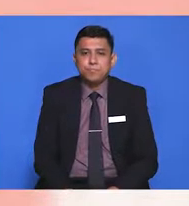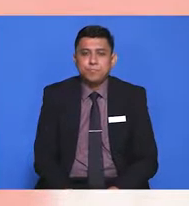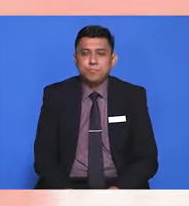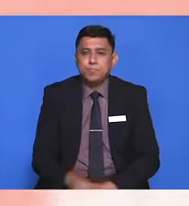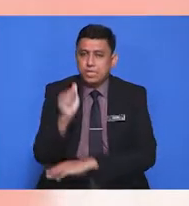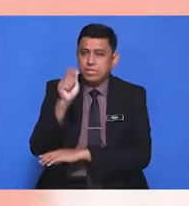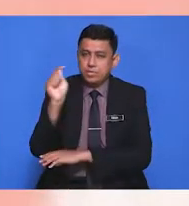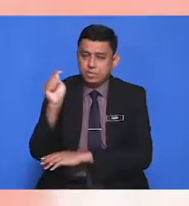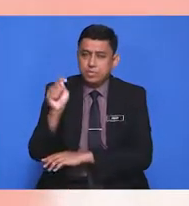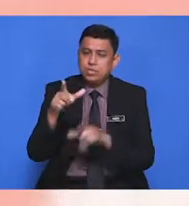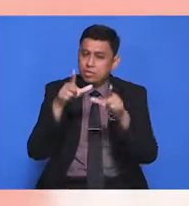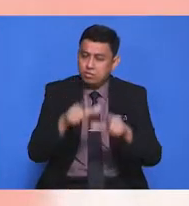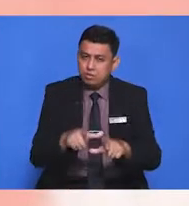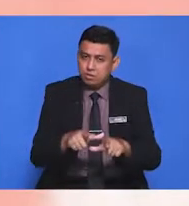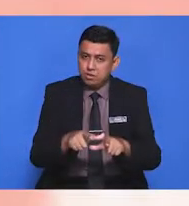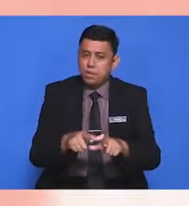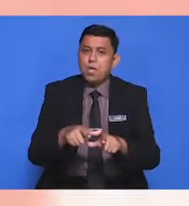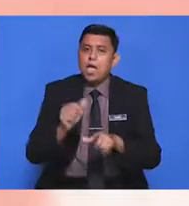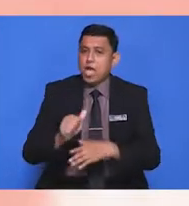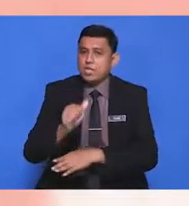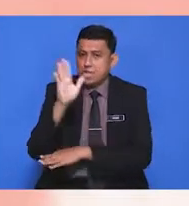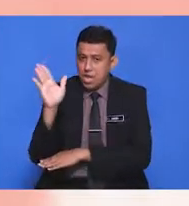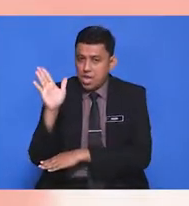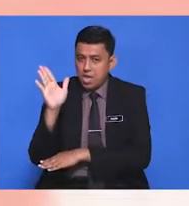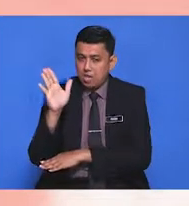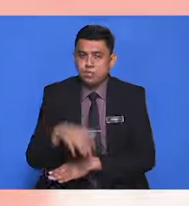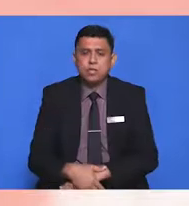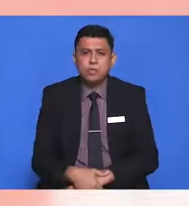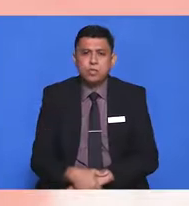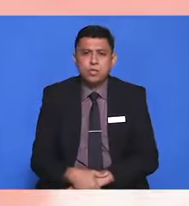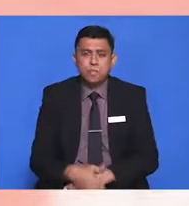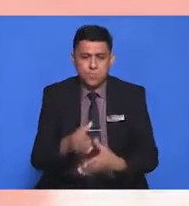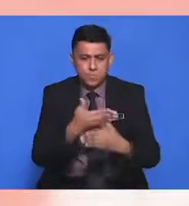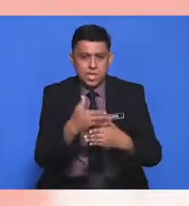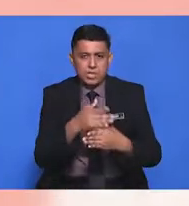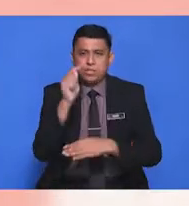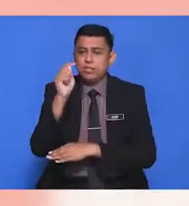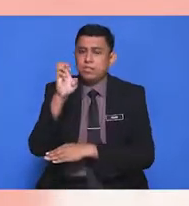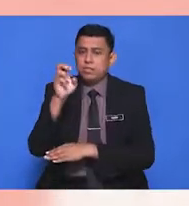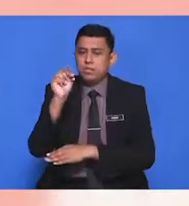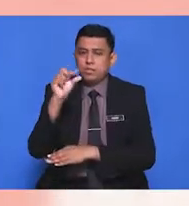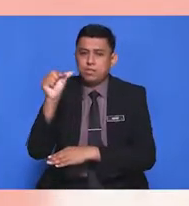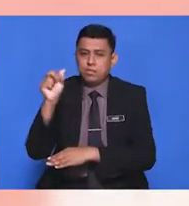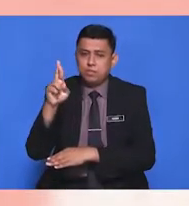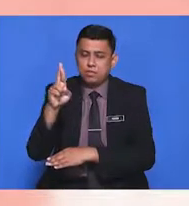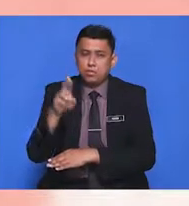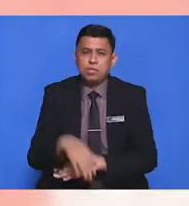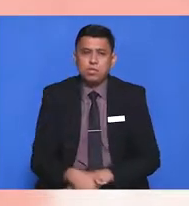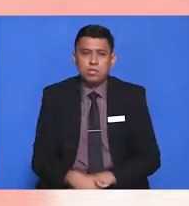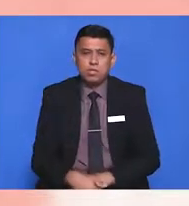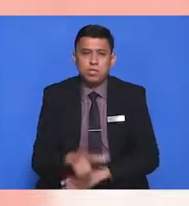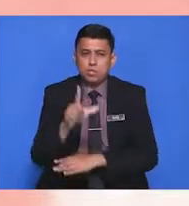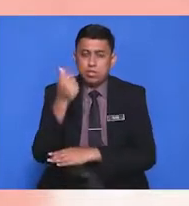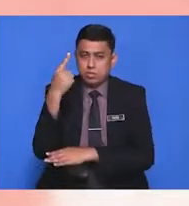Asia Tenggara terletak di benua Asia. Di benua Asia, Asia terletak di bahagian tenggara. Kedudukannya antara